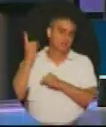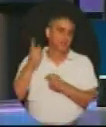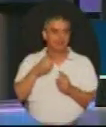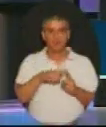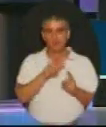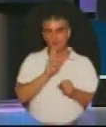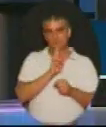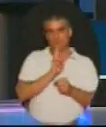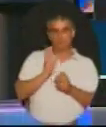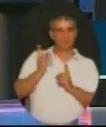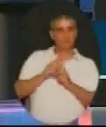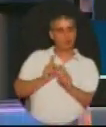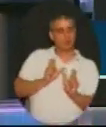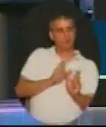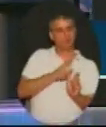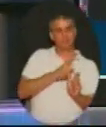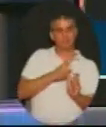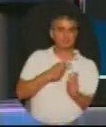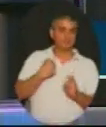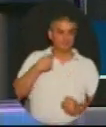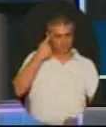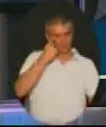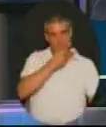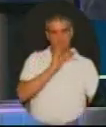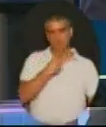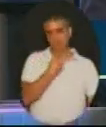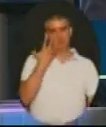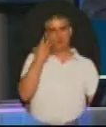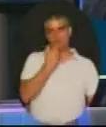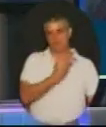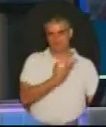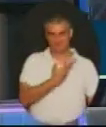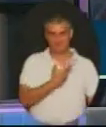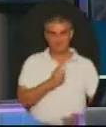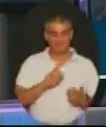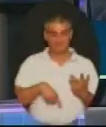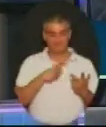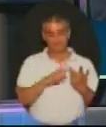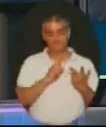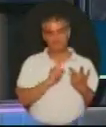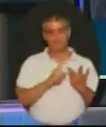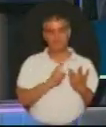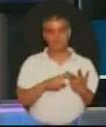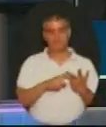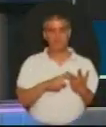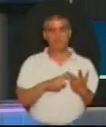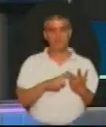חיפוי שהוא, הייתי מניח, אני מניח שהוא מאוד אוהב אותו, והדבר